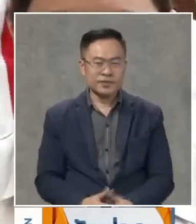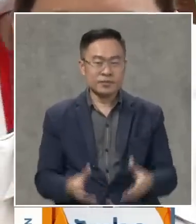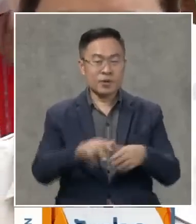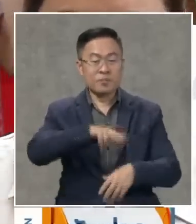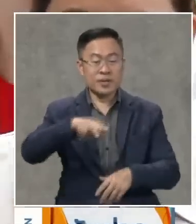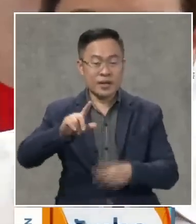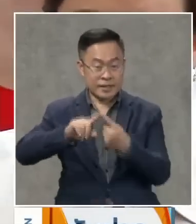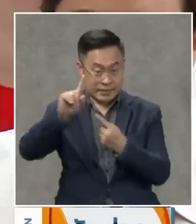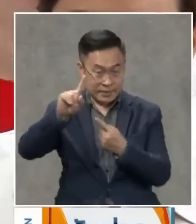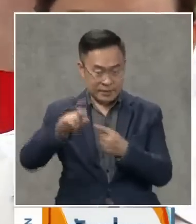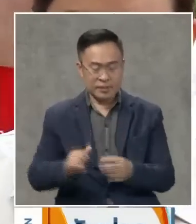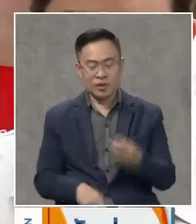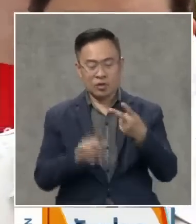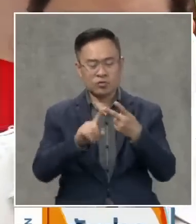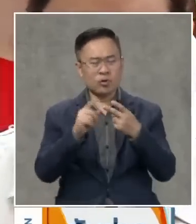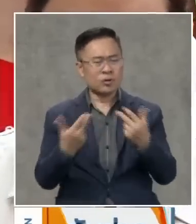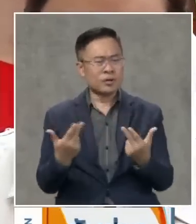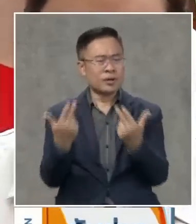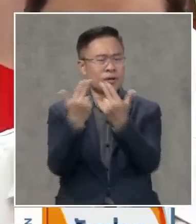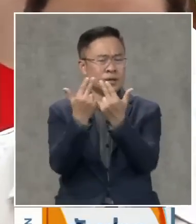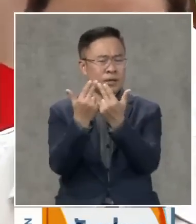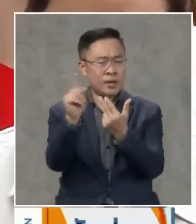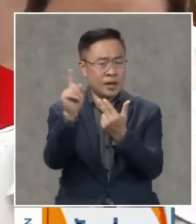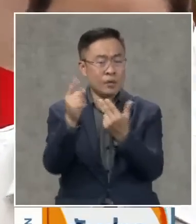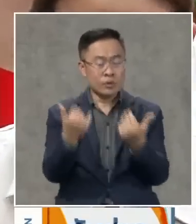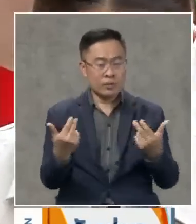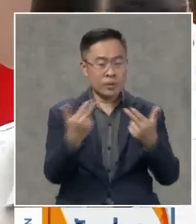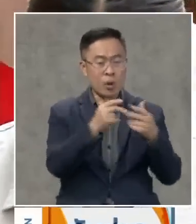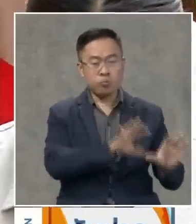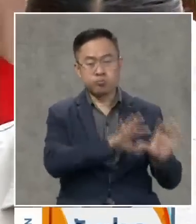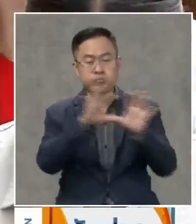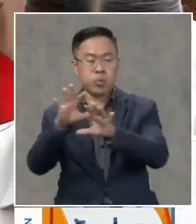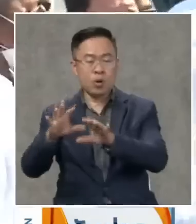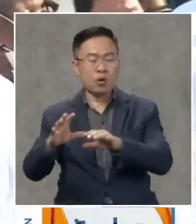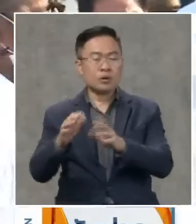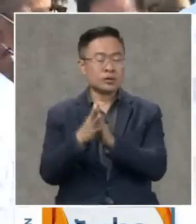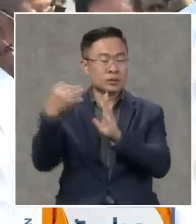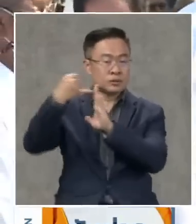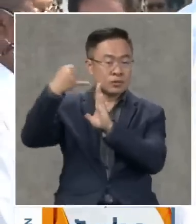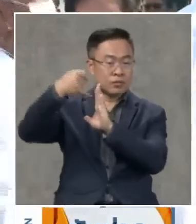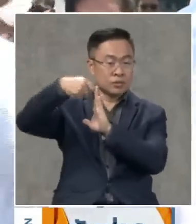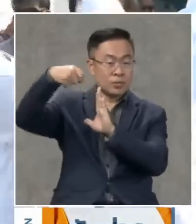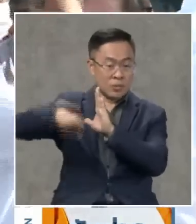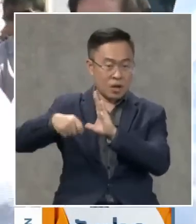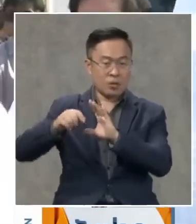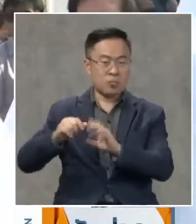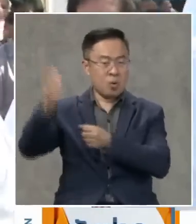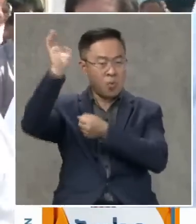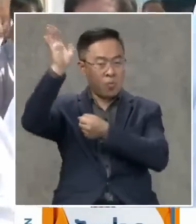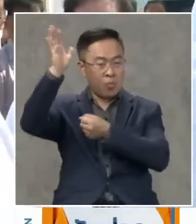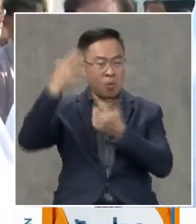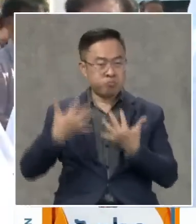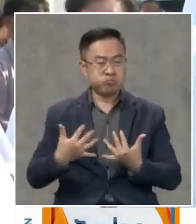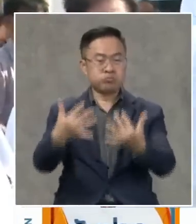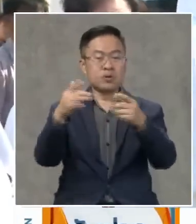ขยับไปดูรวมไทยสร้างชาติกันบ้างค่ะวันนี้รวมไทยสร้างชาตินะคะปักหมุดปราศัยใหญ่เหมือนกันอยู่ที่โคราชนะคะโคราชบ้านเ